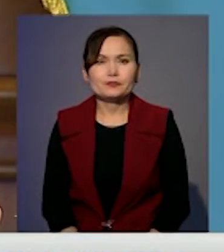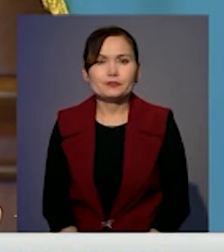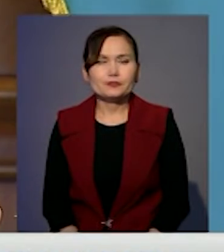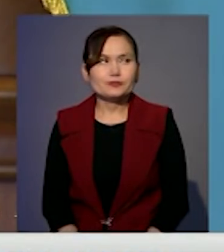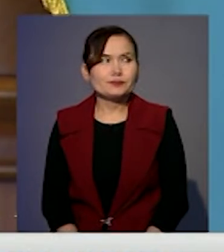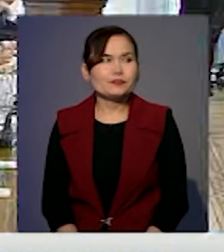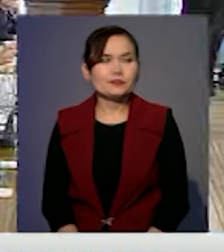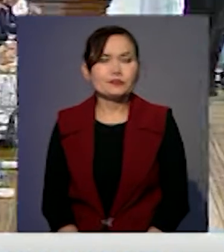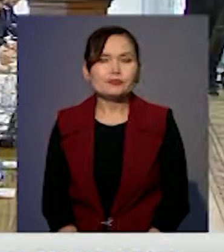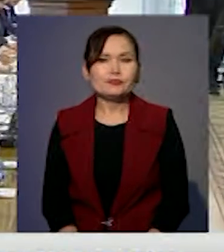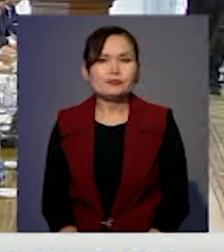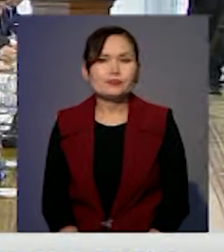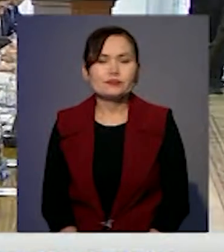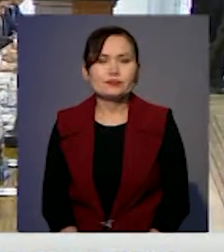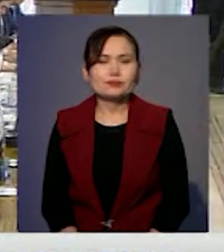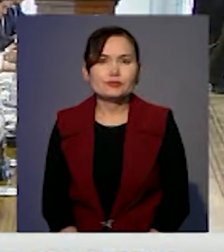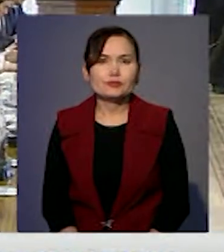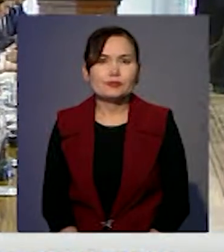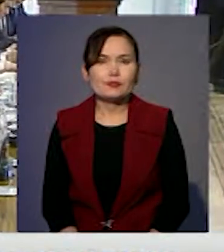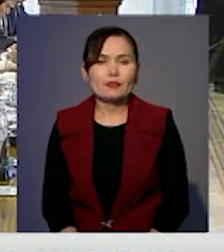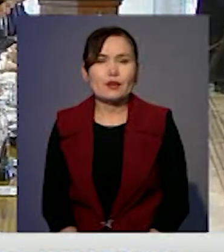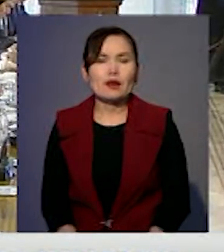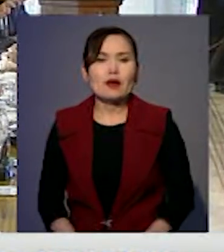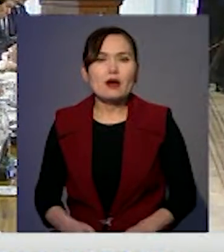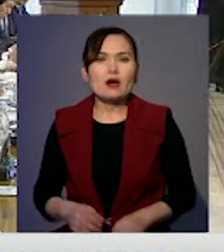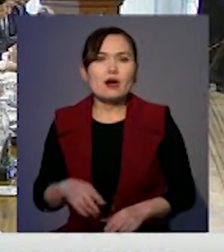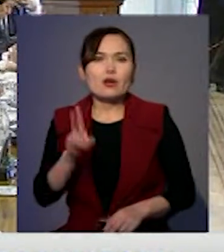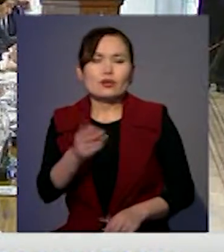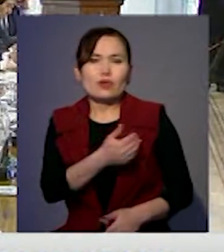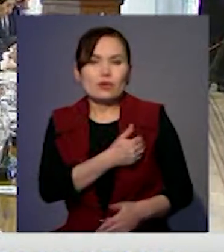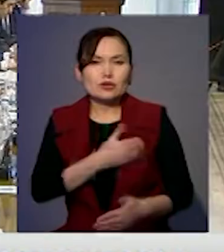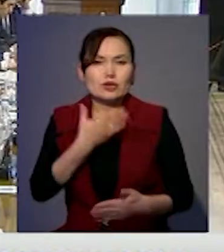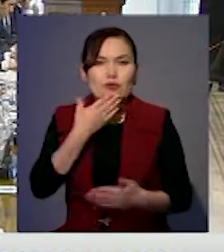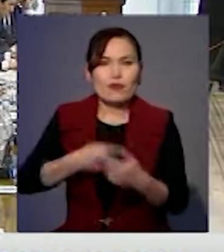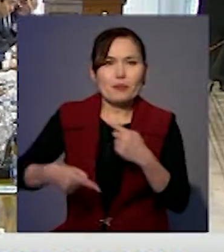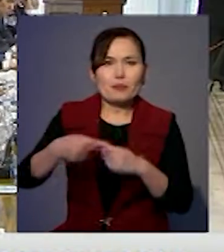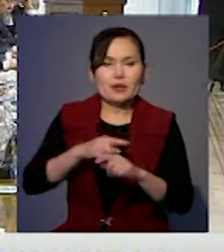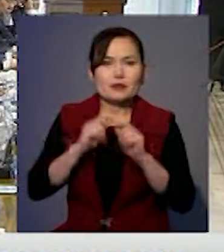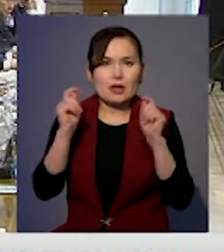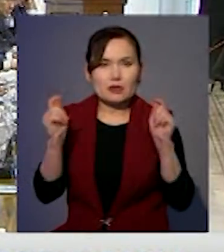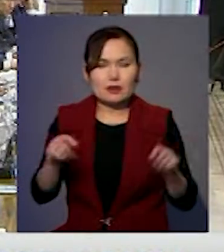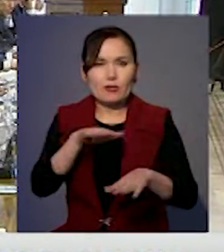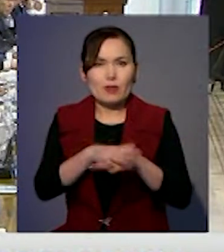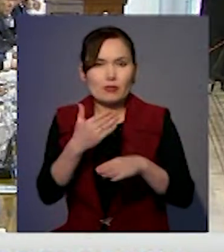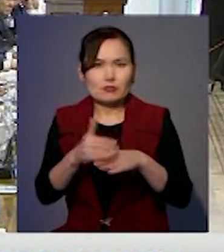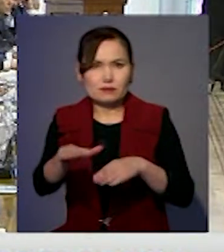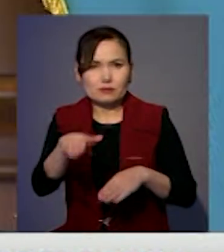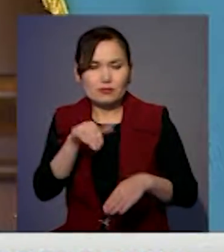Несостоятельные, совершенно. Сколько процентов не вернули? И вот они так будут